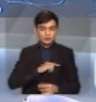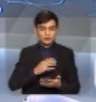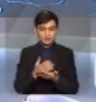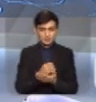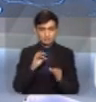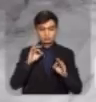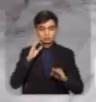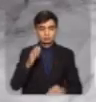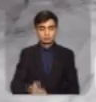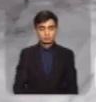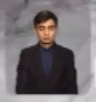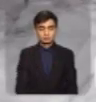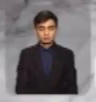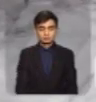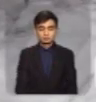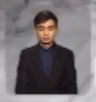Абдуллаев.